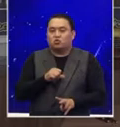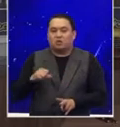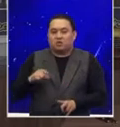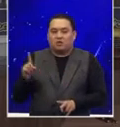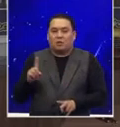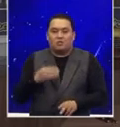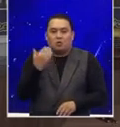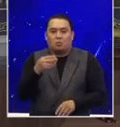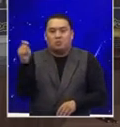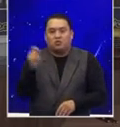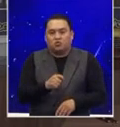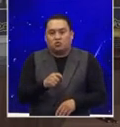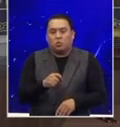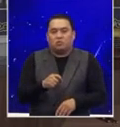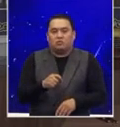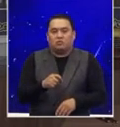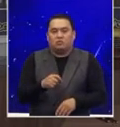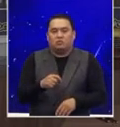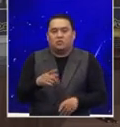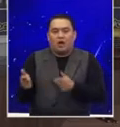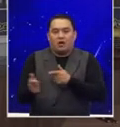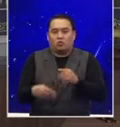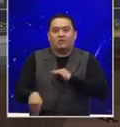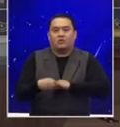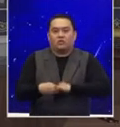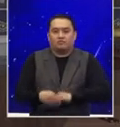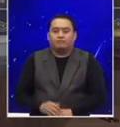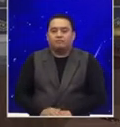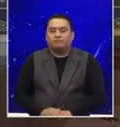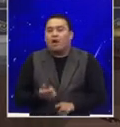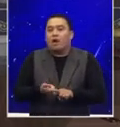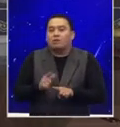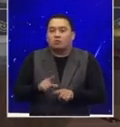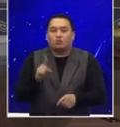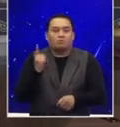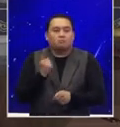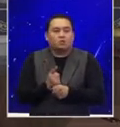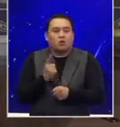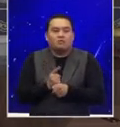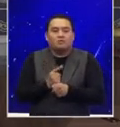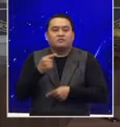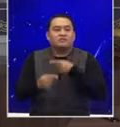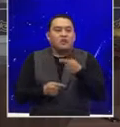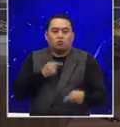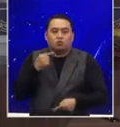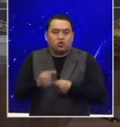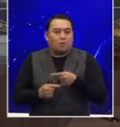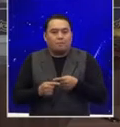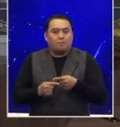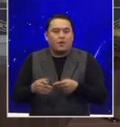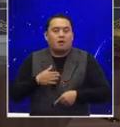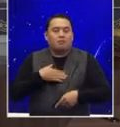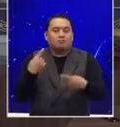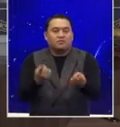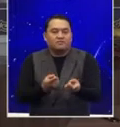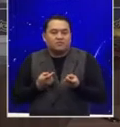человек пришел в тупик и как бы был готов что-то дать. Вот это чтобы не было в последующем, и чтобы